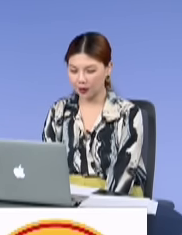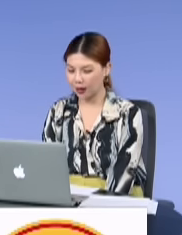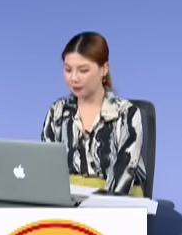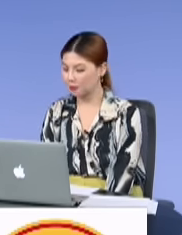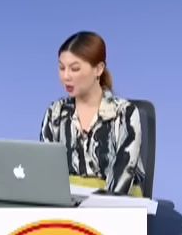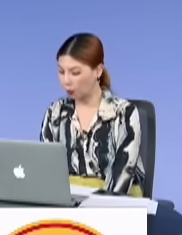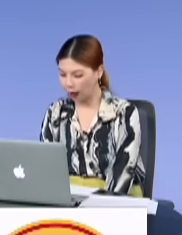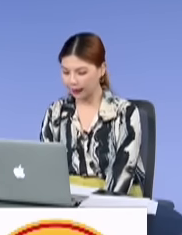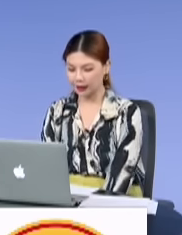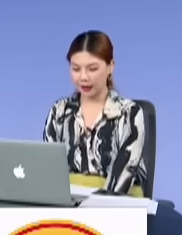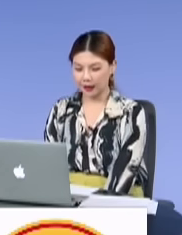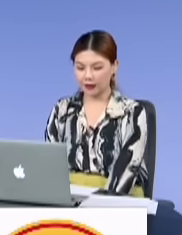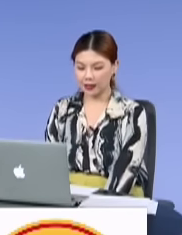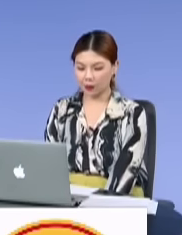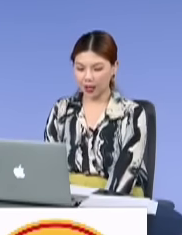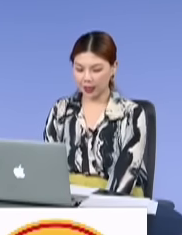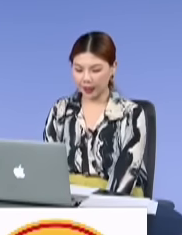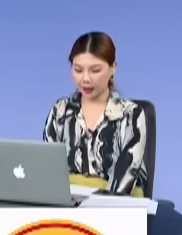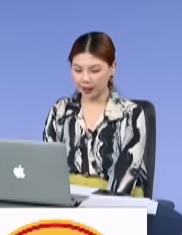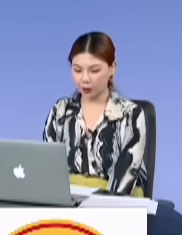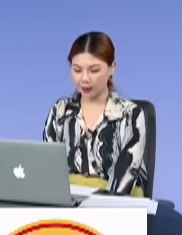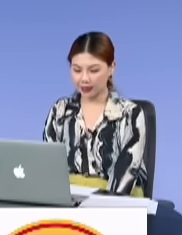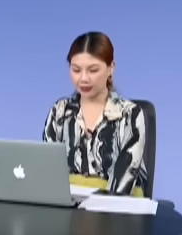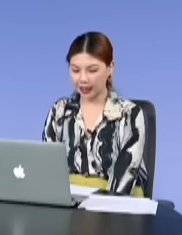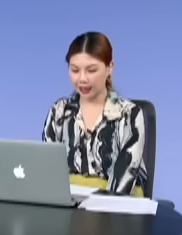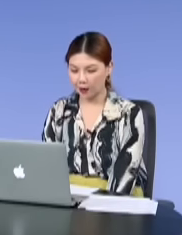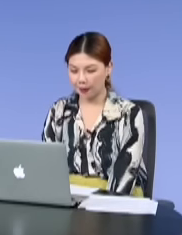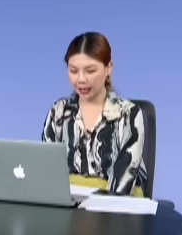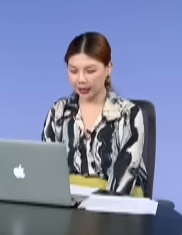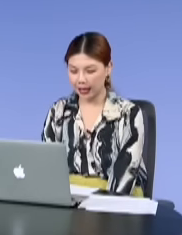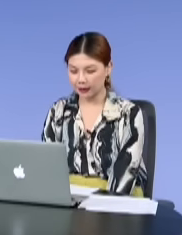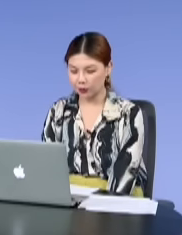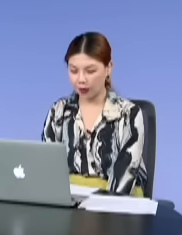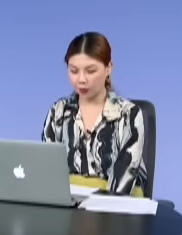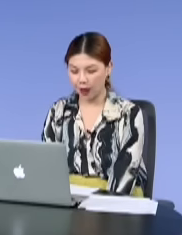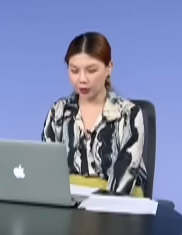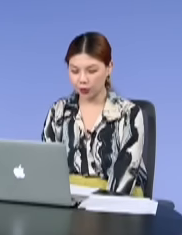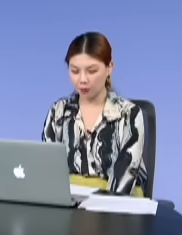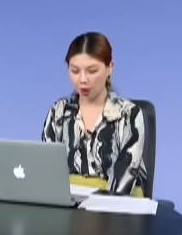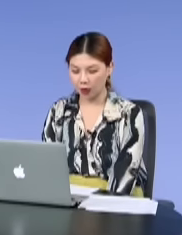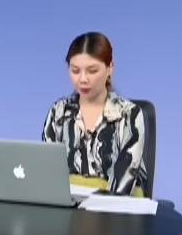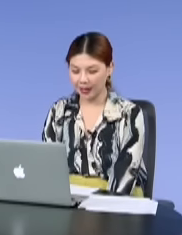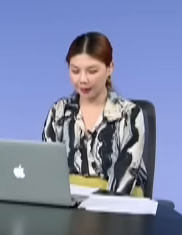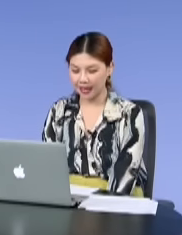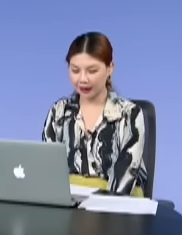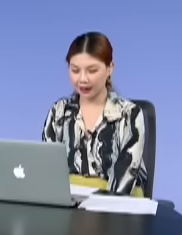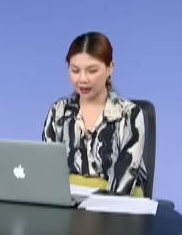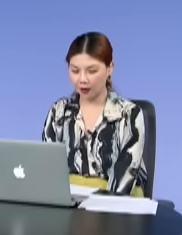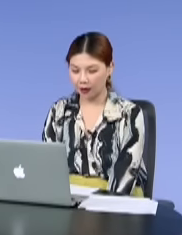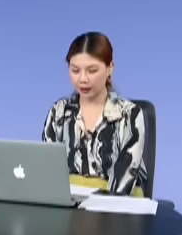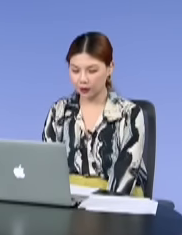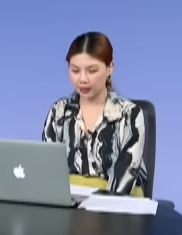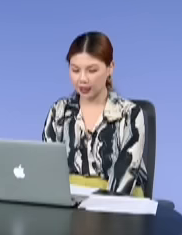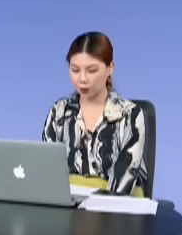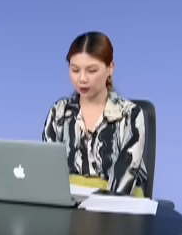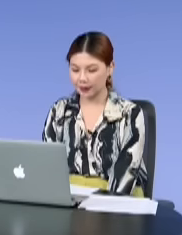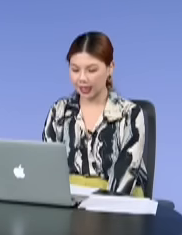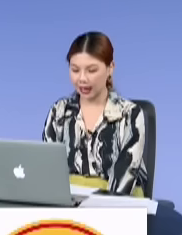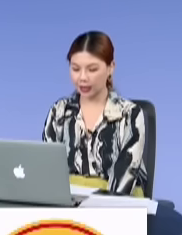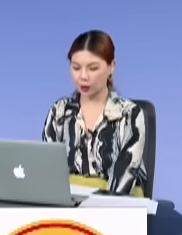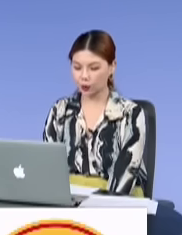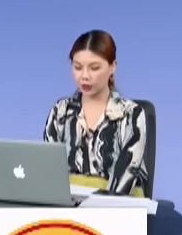หมหรือว่าบิ๊กอ้วนเนื่องจากว่าเคยเป็นหนึ่งในกลุ่มนักศึกษาที่เข้าป่าเหตุการณ์เดือนตุลาคมว่าตนต้องบอกก่อนว่ายังไม่มีอะไรแน่นอนที่ตนจะดำร